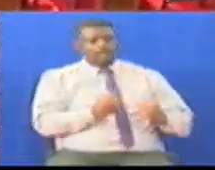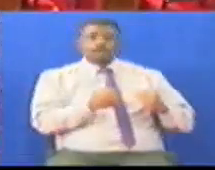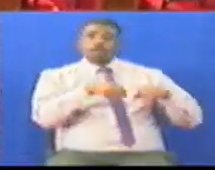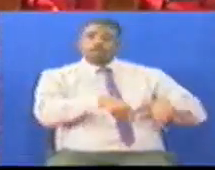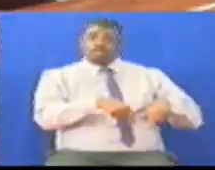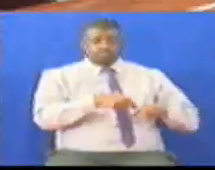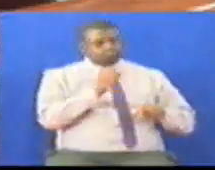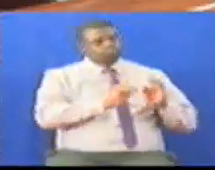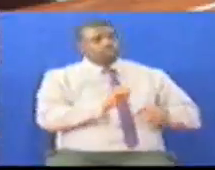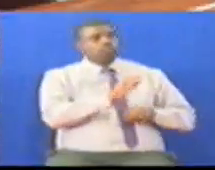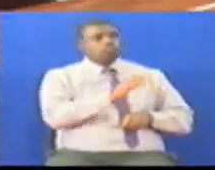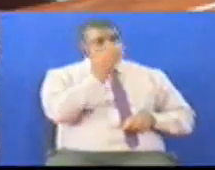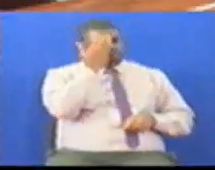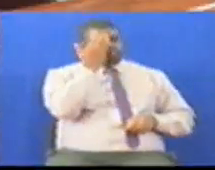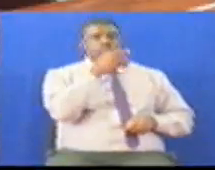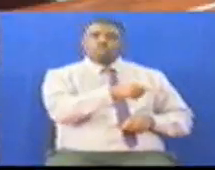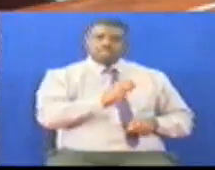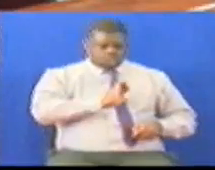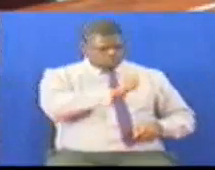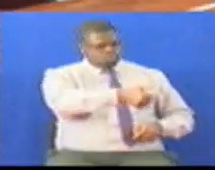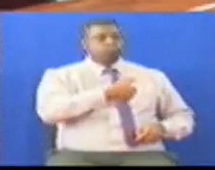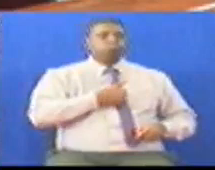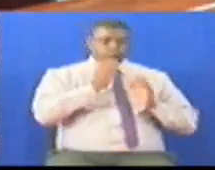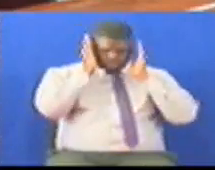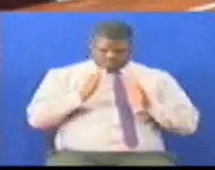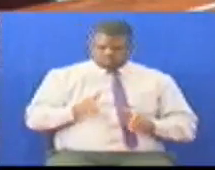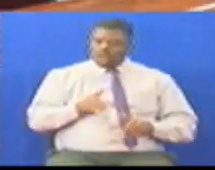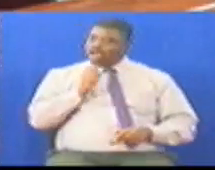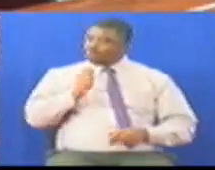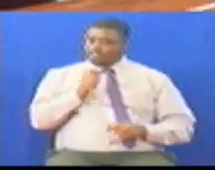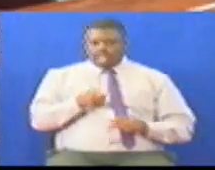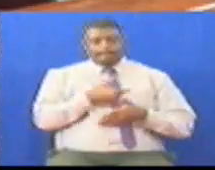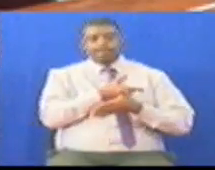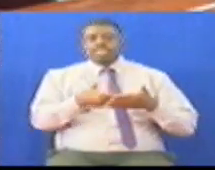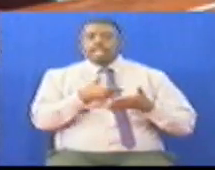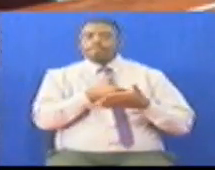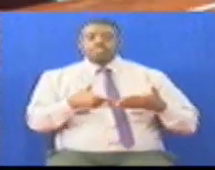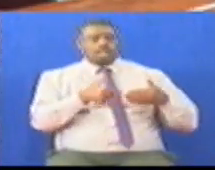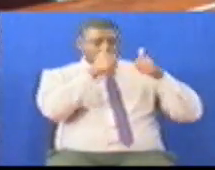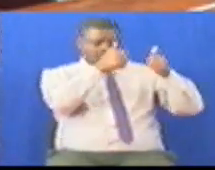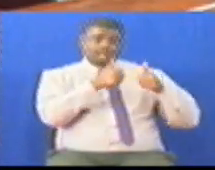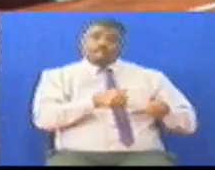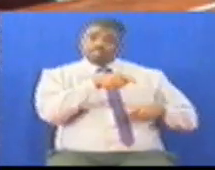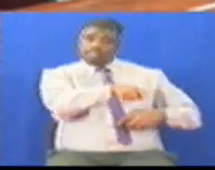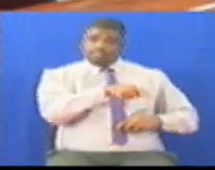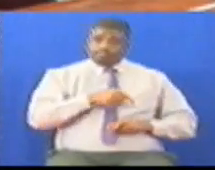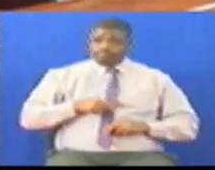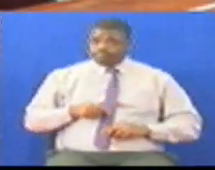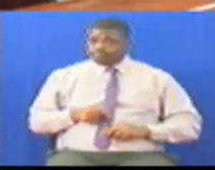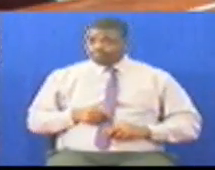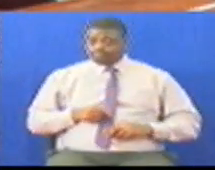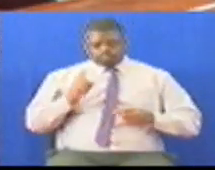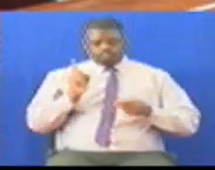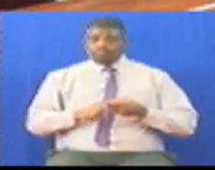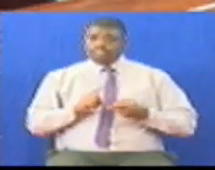wao mkubwa, niruhusu mwenyekiti Mheshimiwa Speaker niwasome. Nachukua nafasi kushukuru nchi zifuatazo: Jamhuri